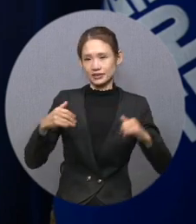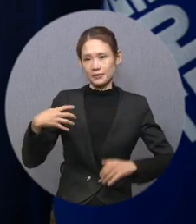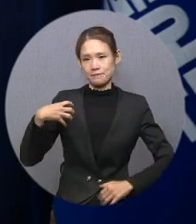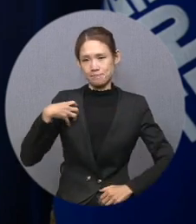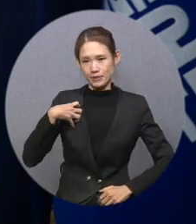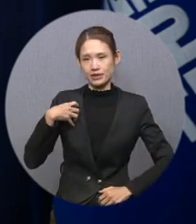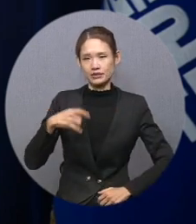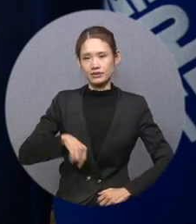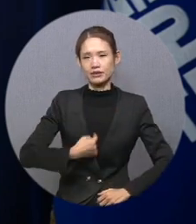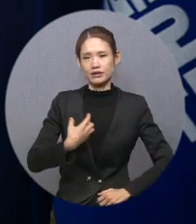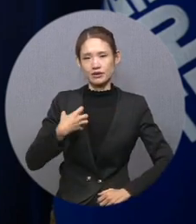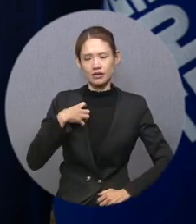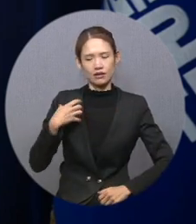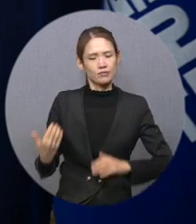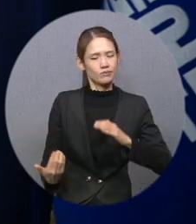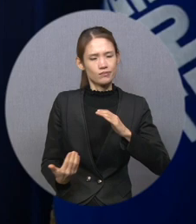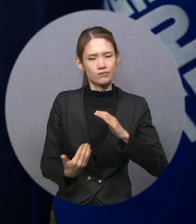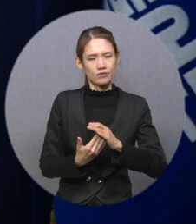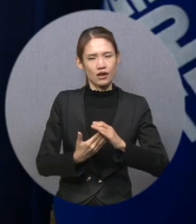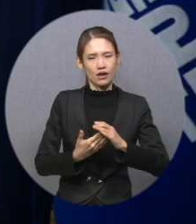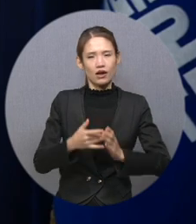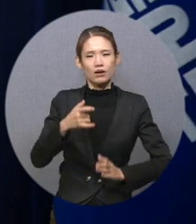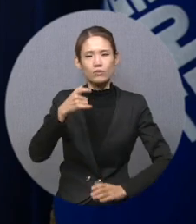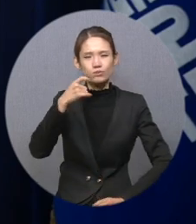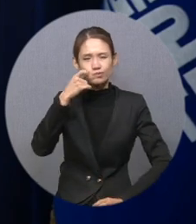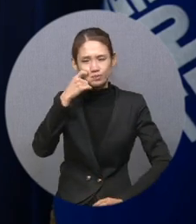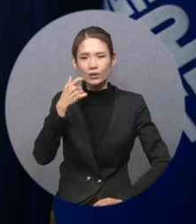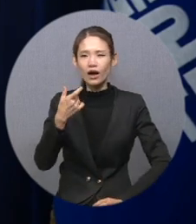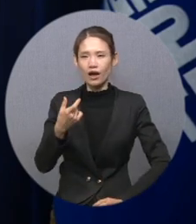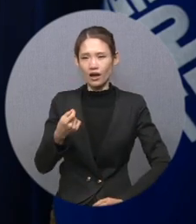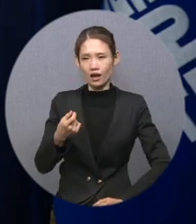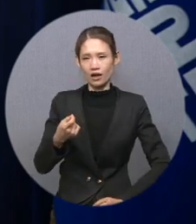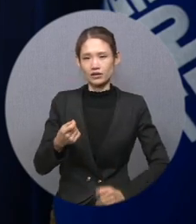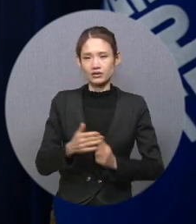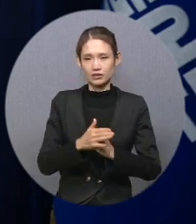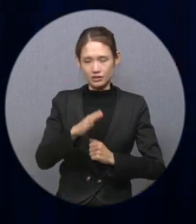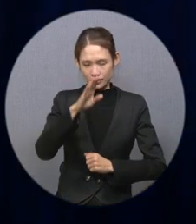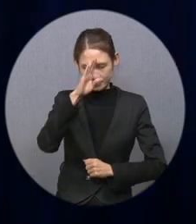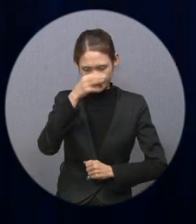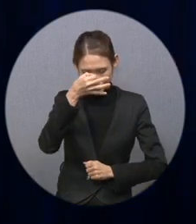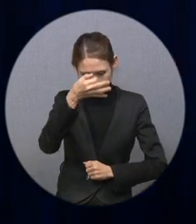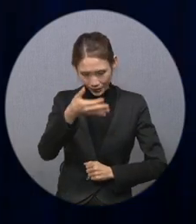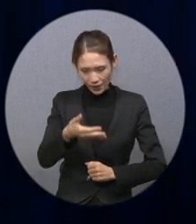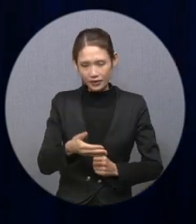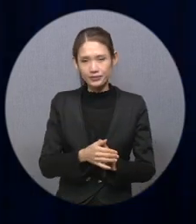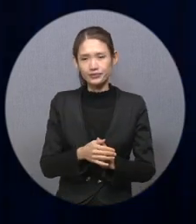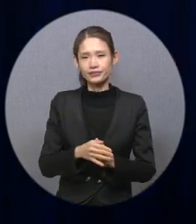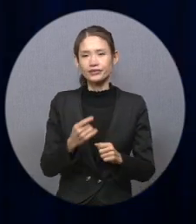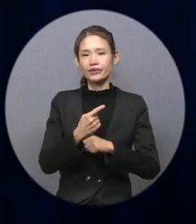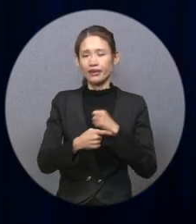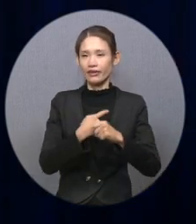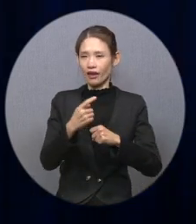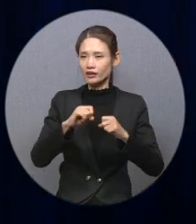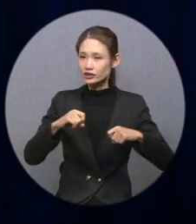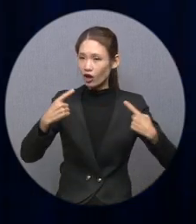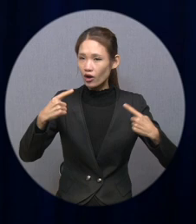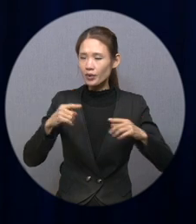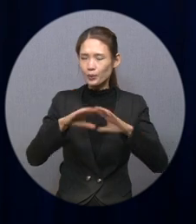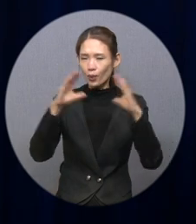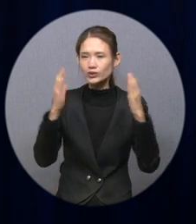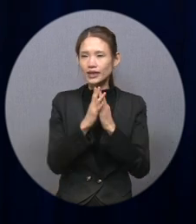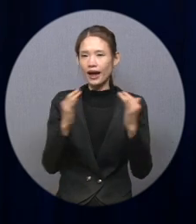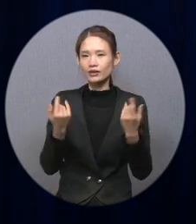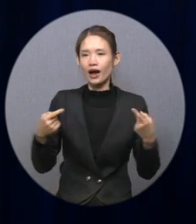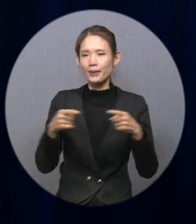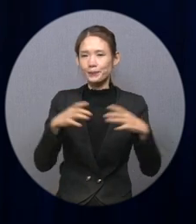제 역할을 다 하지 못한 것 같아서 참으로 죄송스럽습니다 내년 설에는 원과 저 함께 할 수